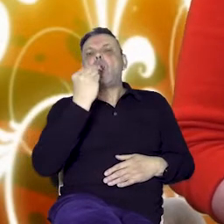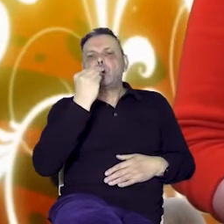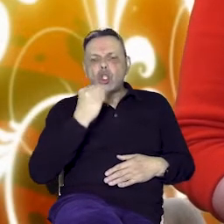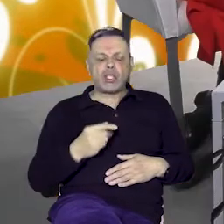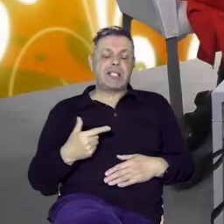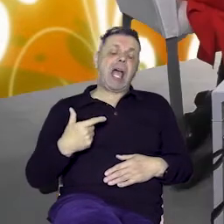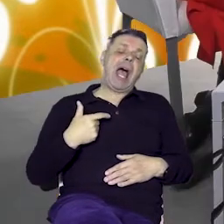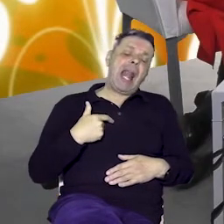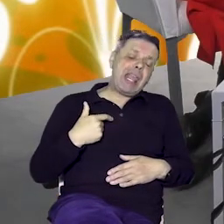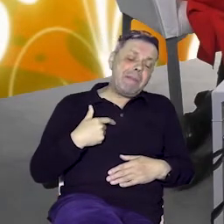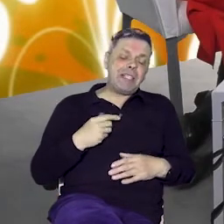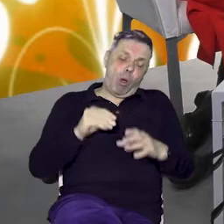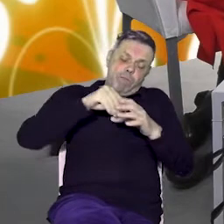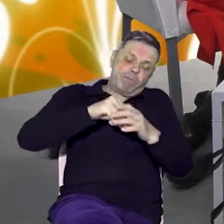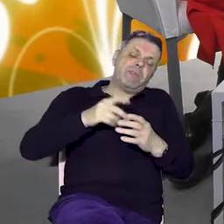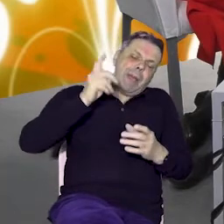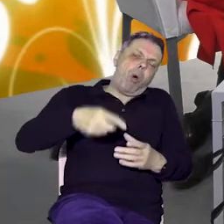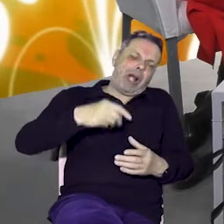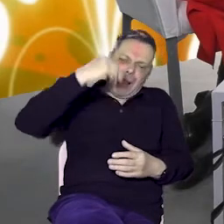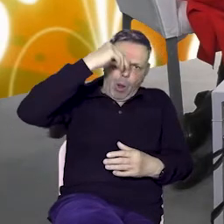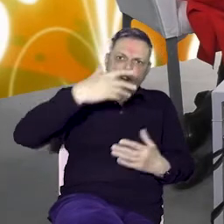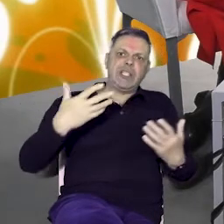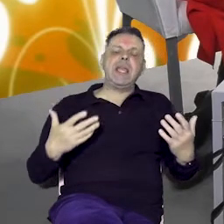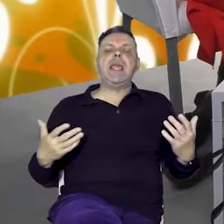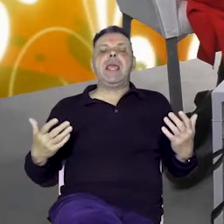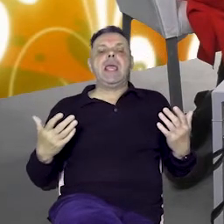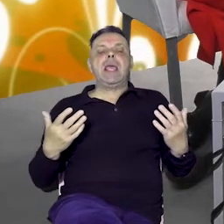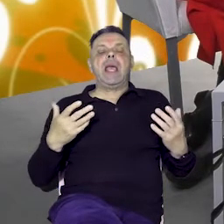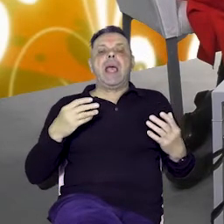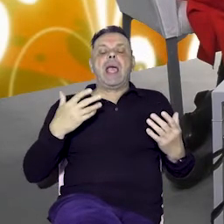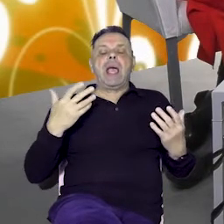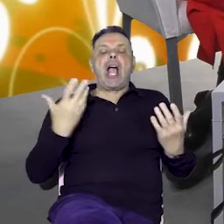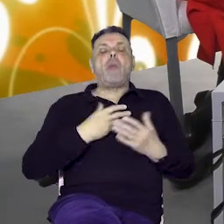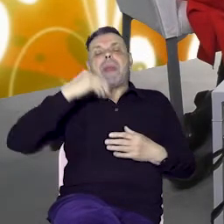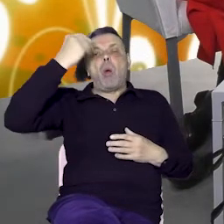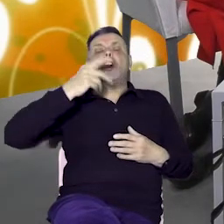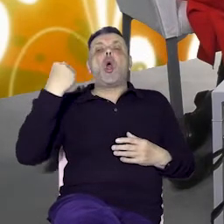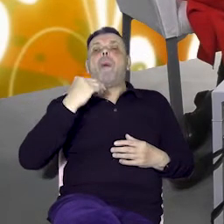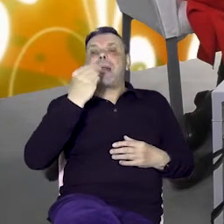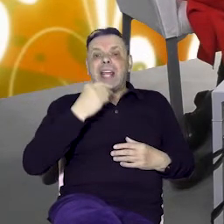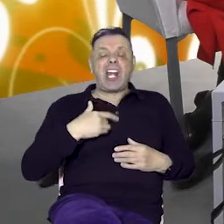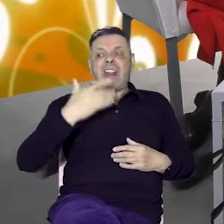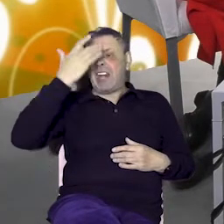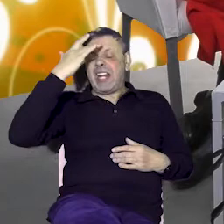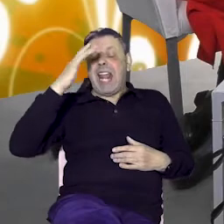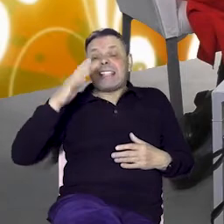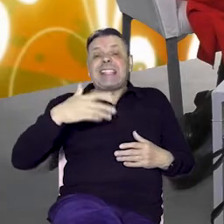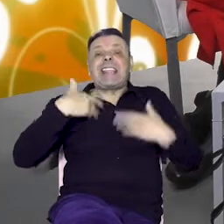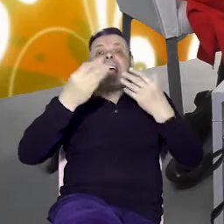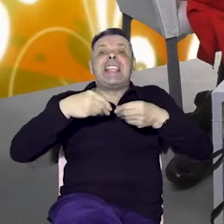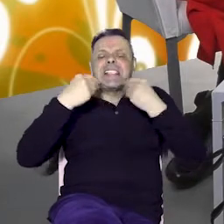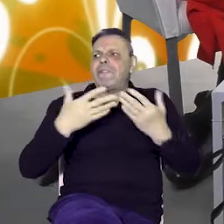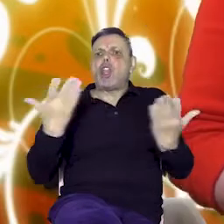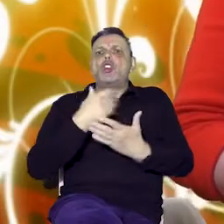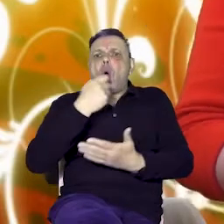se i mi morali obučiti da naučimo puno o prehrani, jer u stvari onda ne znate dati savjet bolesniku. Što da jede, na